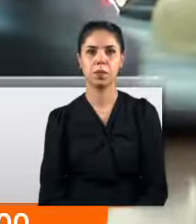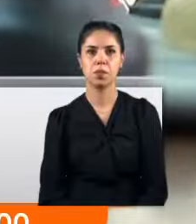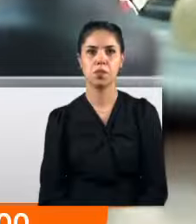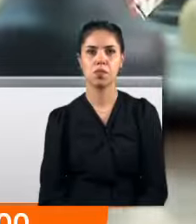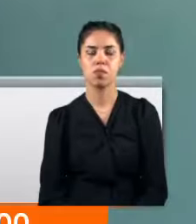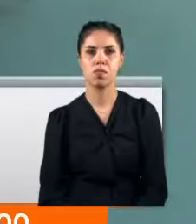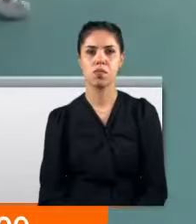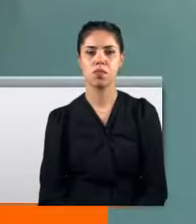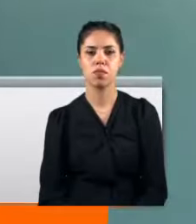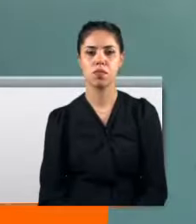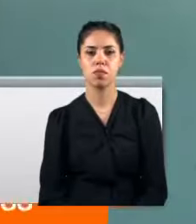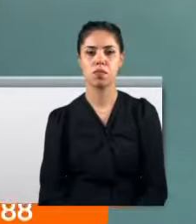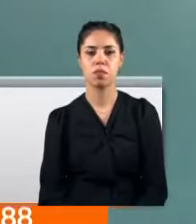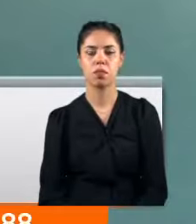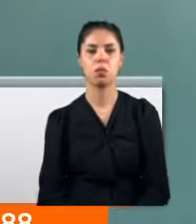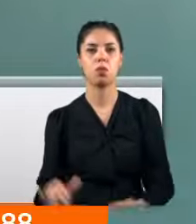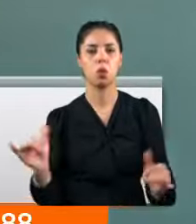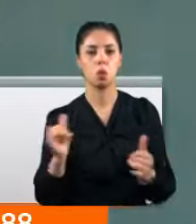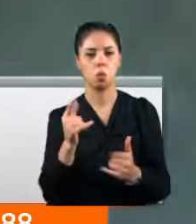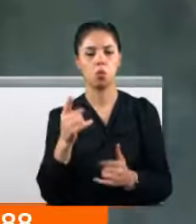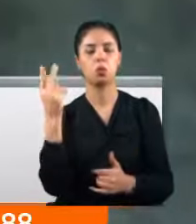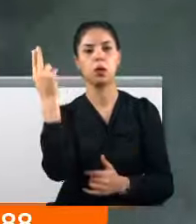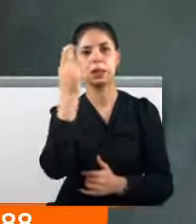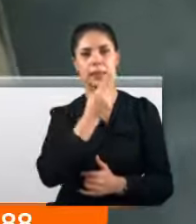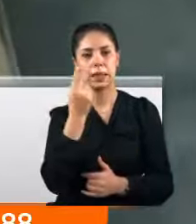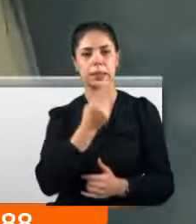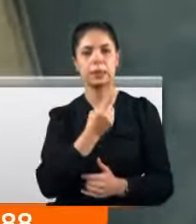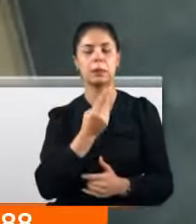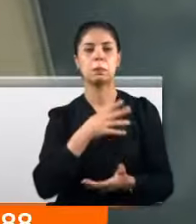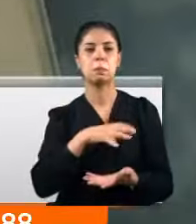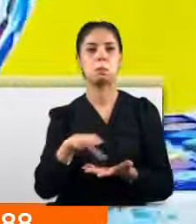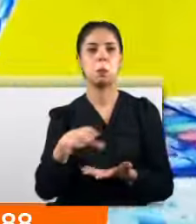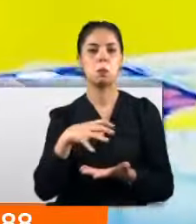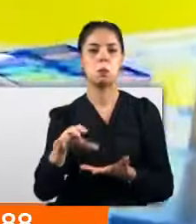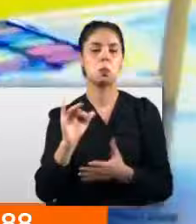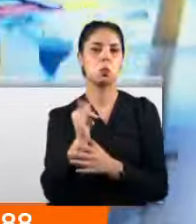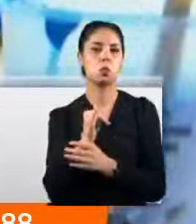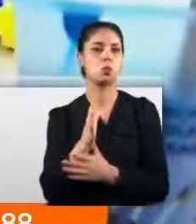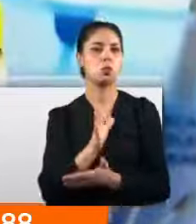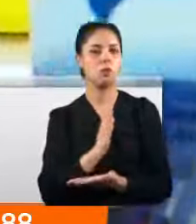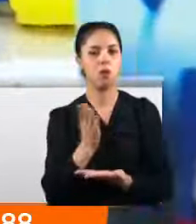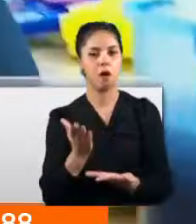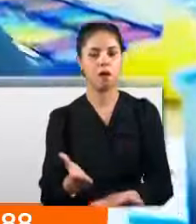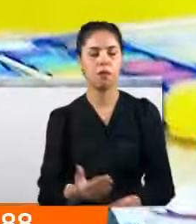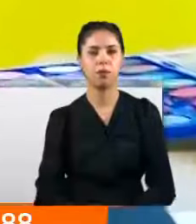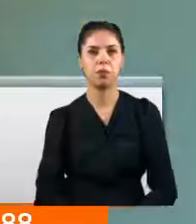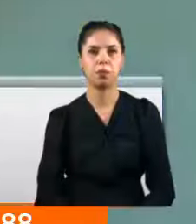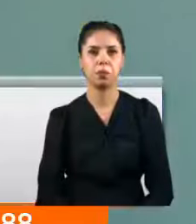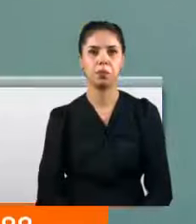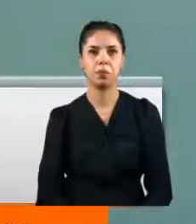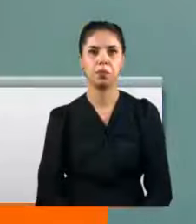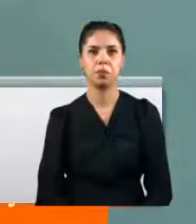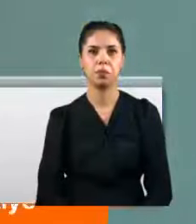gidebiliyorlar halk oyunlarından resme kadar birçok alanda kurs var resim yapmayı çok mu